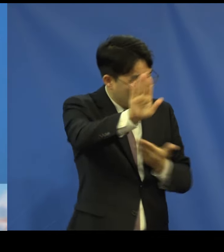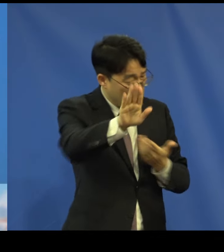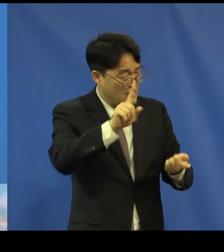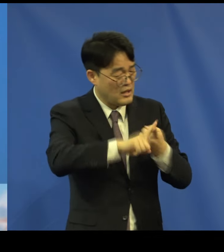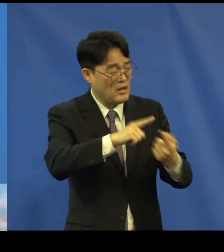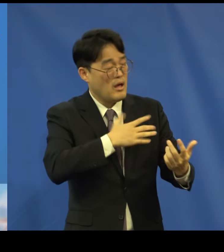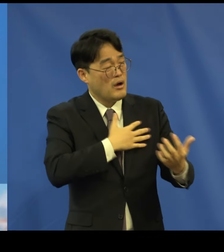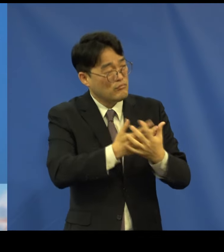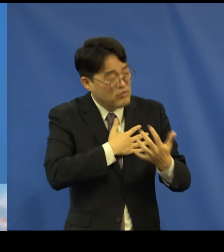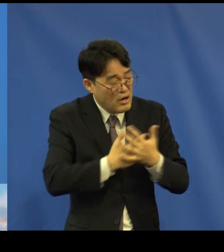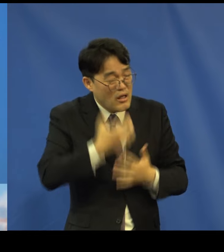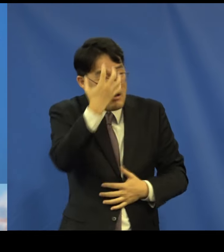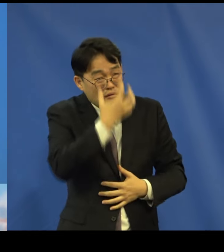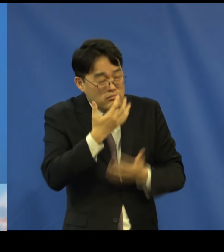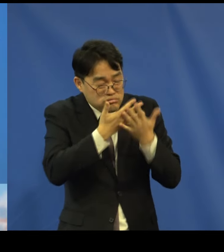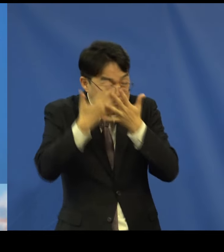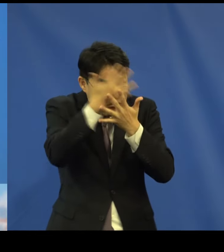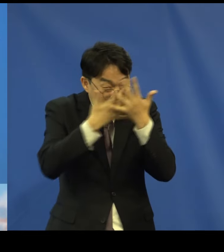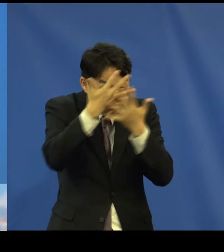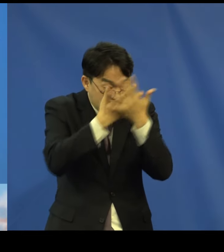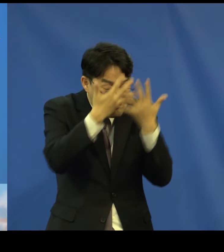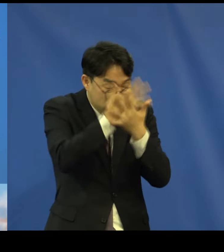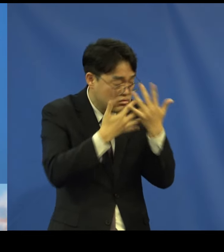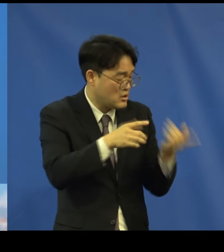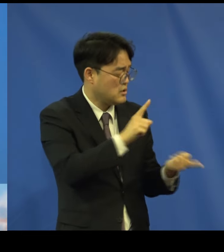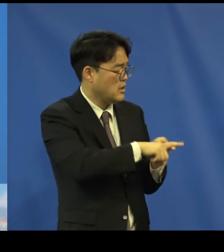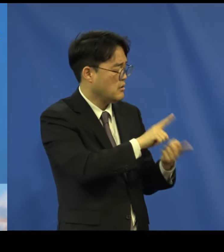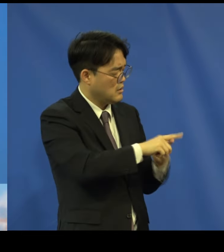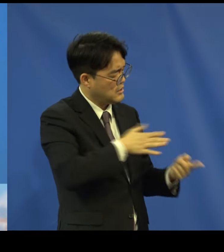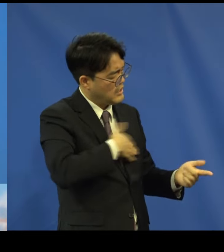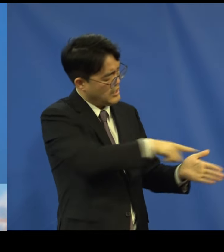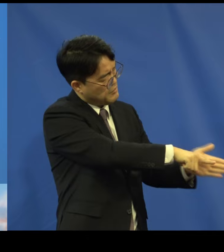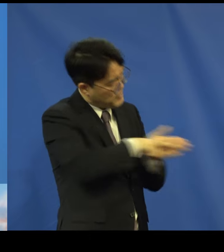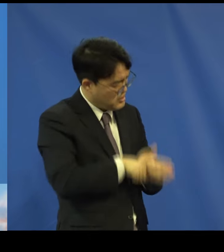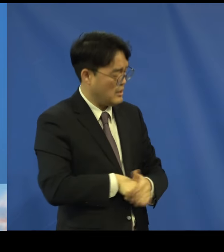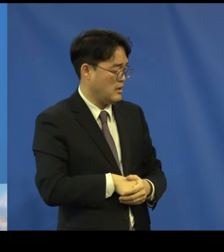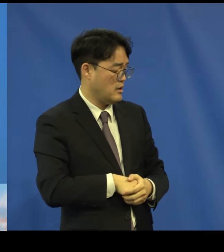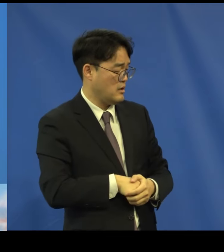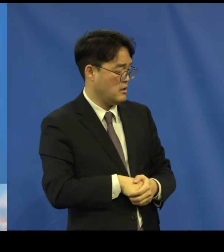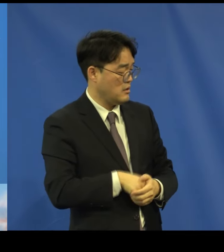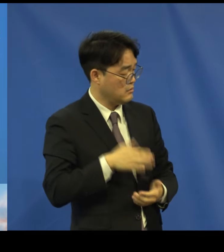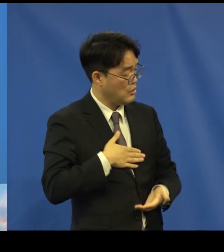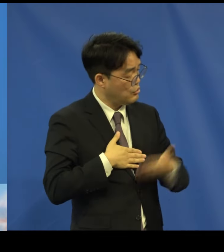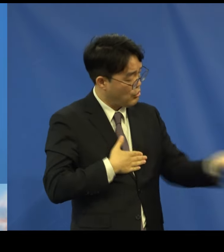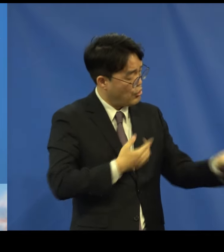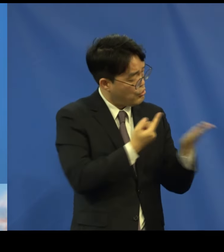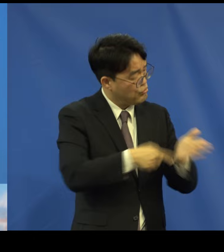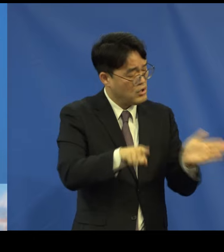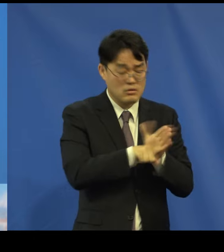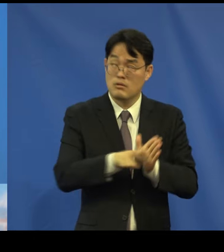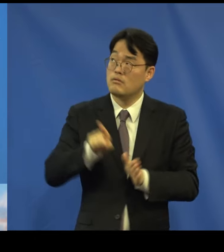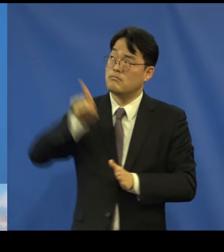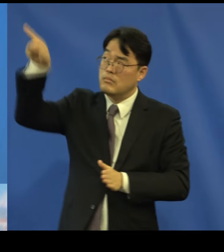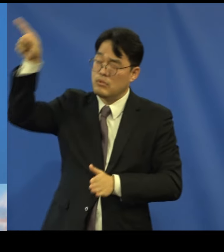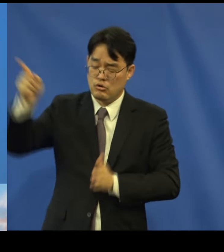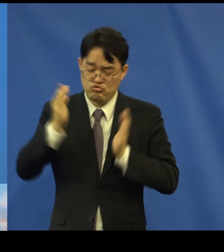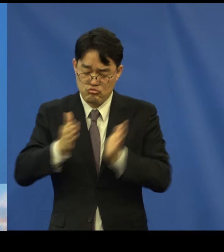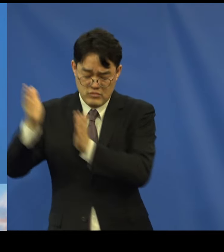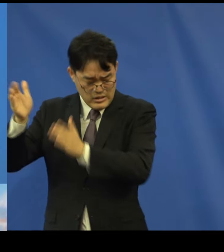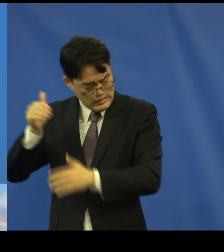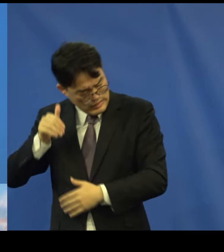거할 곳이 많다도 그렇지 않으면 너에게 일렀으리라. 내가 너희를 위하여 거처를 예비하러 가노라. 지금 무슨 확신을 주는 것입니까?